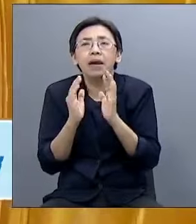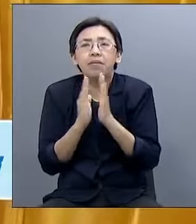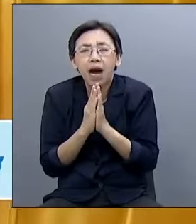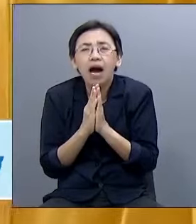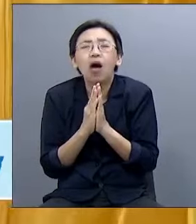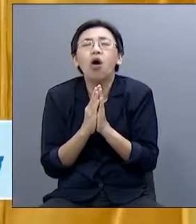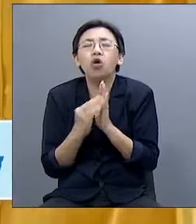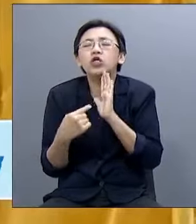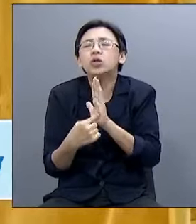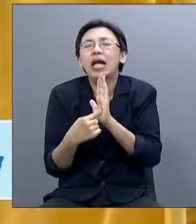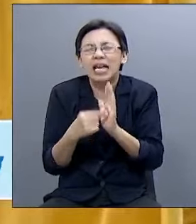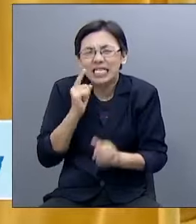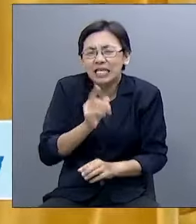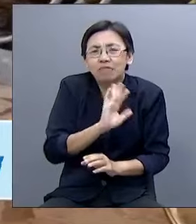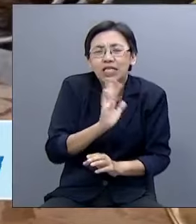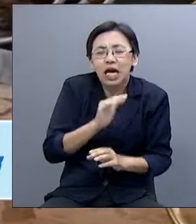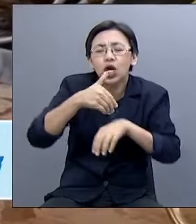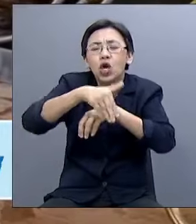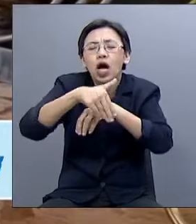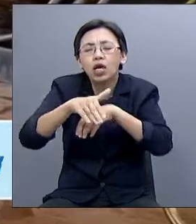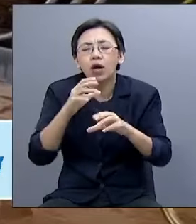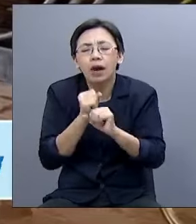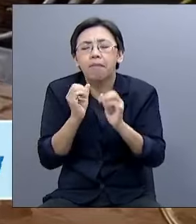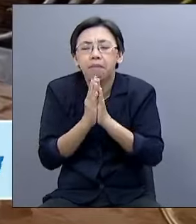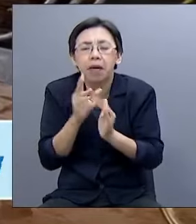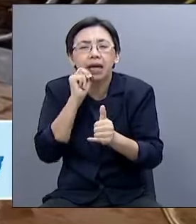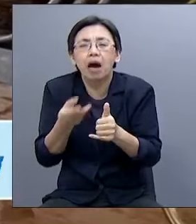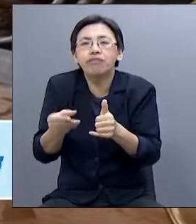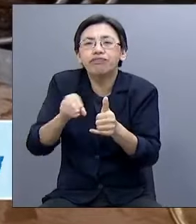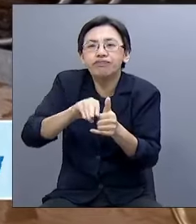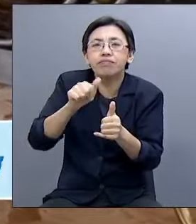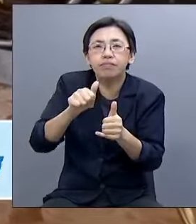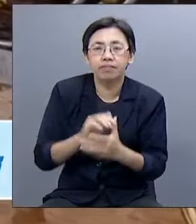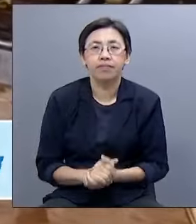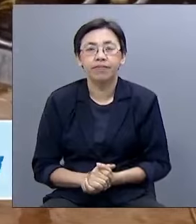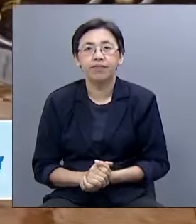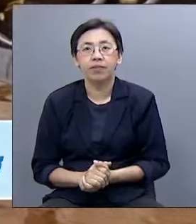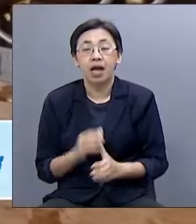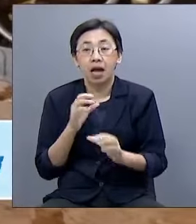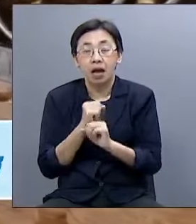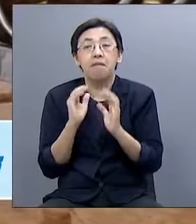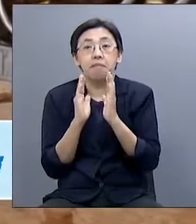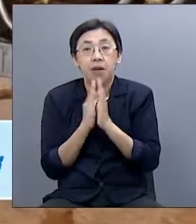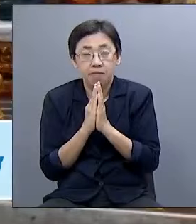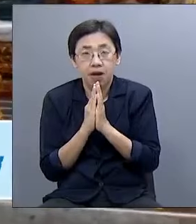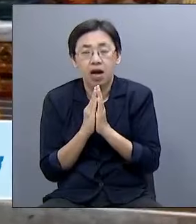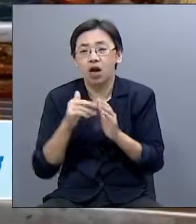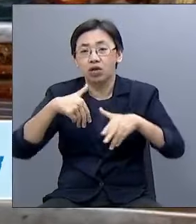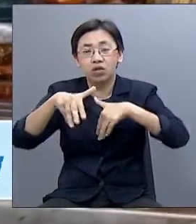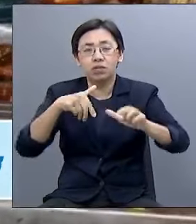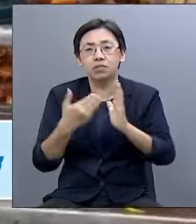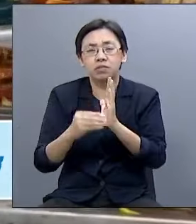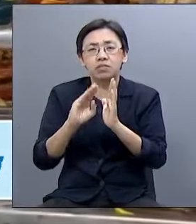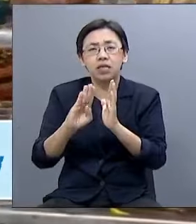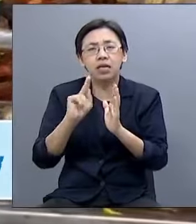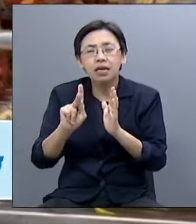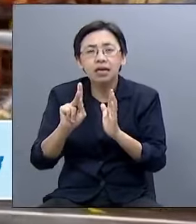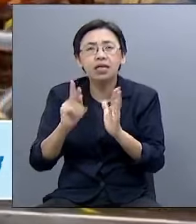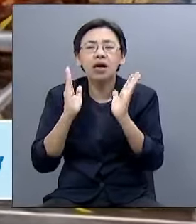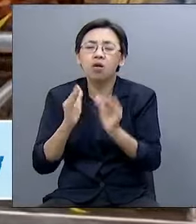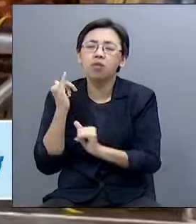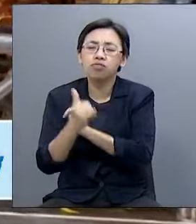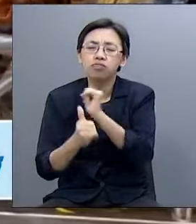องที่ประดิษฐานอยู่ด้านนอกอุโบสถก็ได้ครับโดยหลวงพ่อพระใหญ่พระคู่บ้านคู่เมืองของชาวจังหวัดบึงกาฬที่นับว่าเป็นศูนย์รวมจิตใจของพุทธ